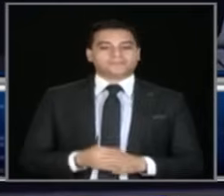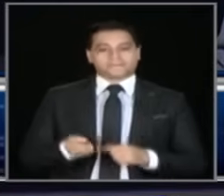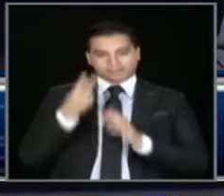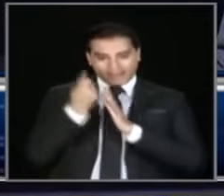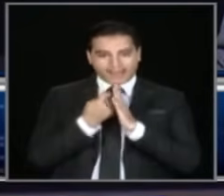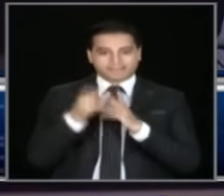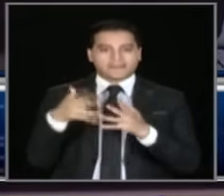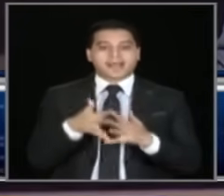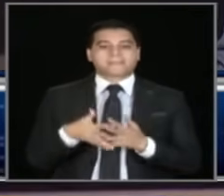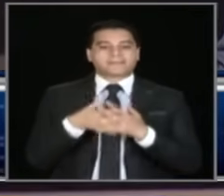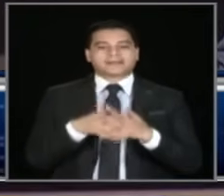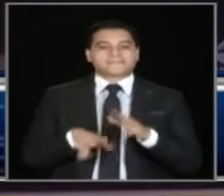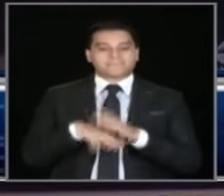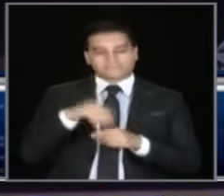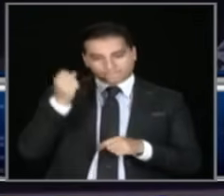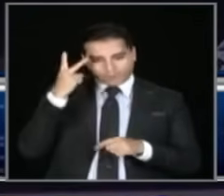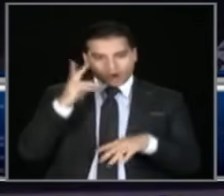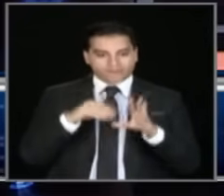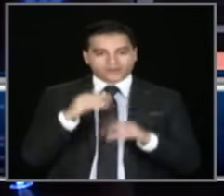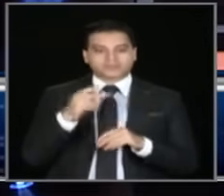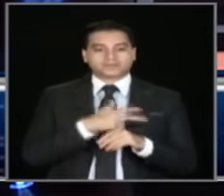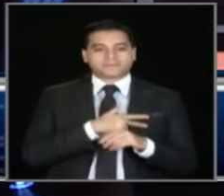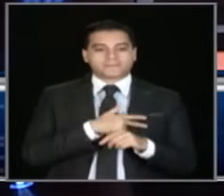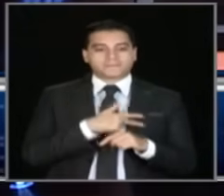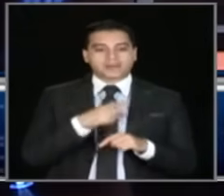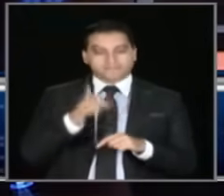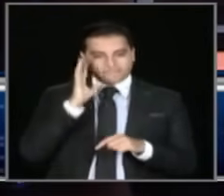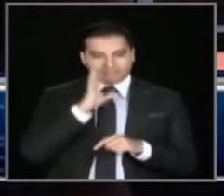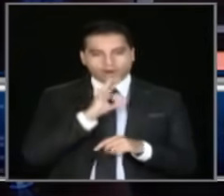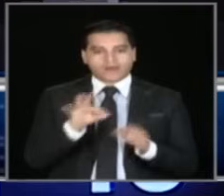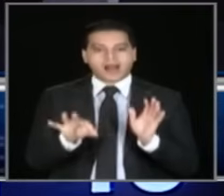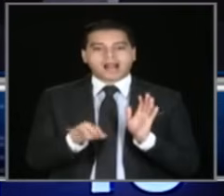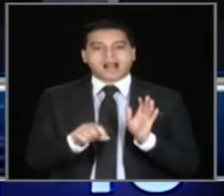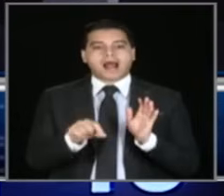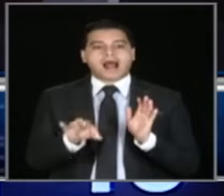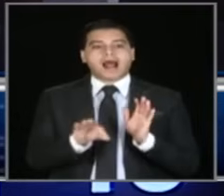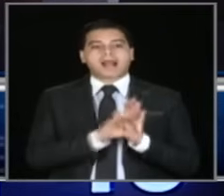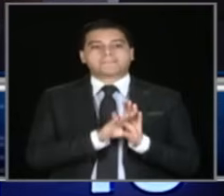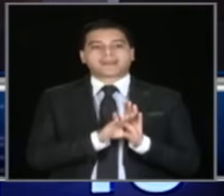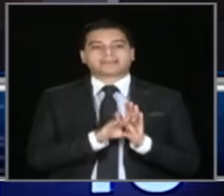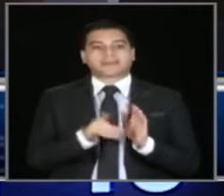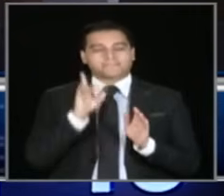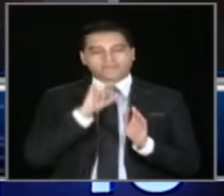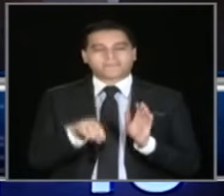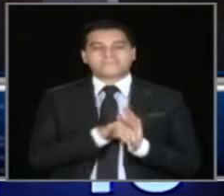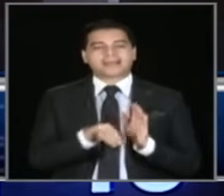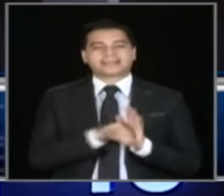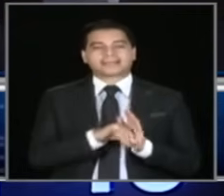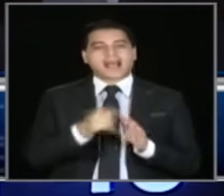كاتب أمريكي مؤلف رواية المادة السوداء، فمن هو؟ دارك ماتر،